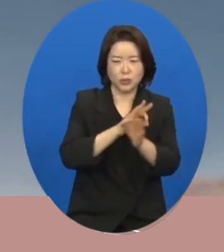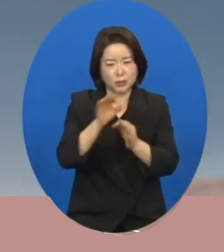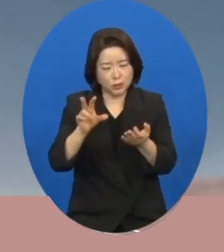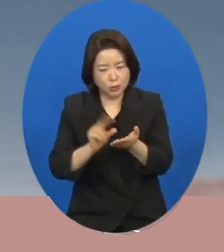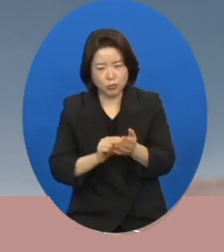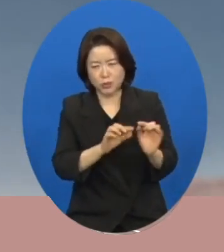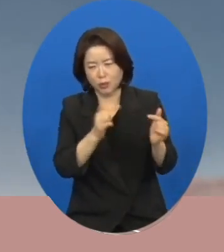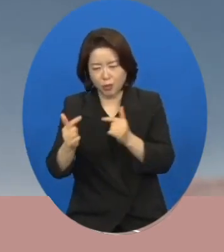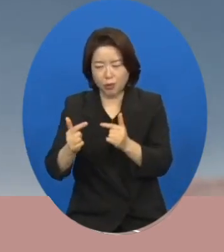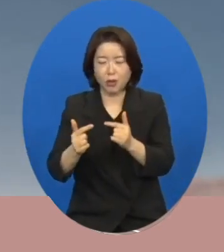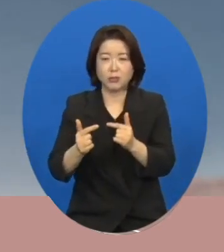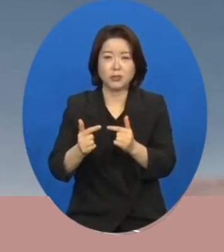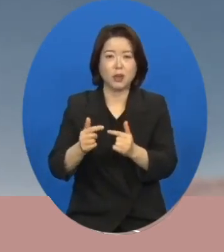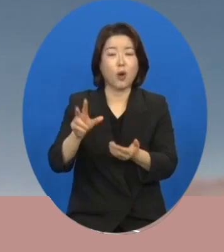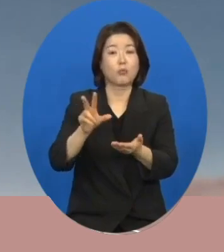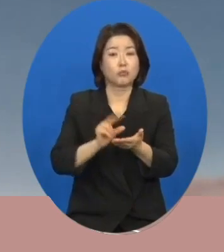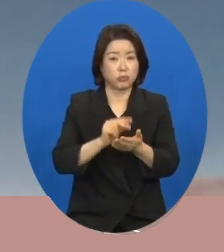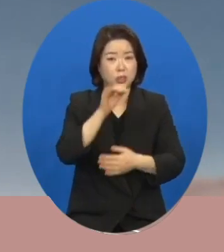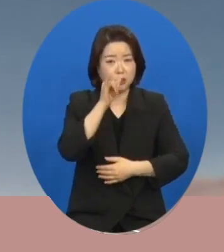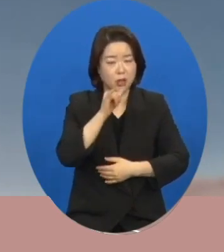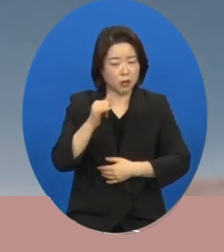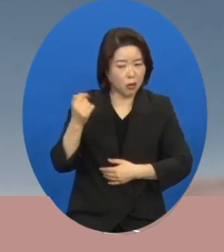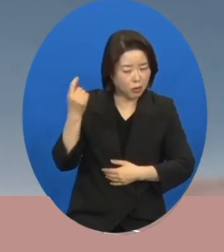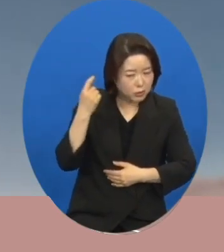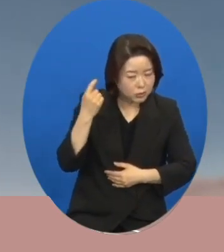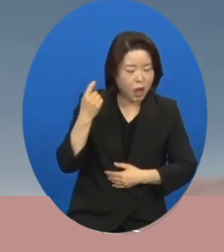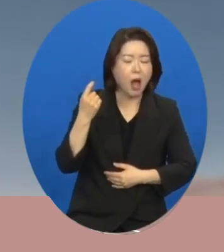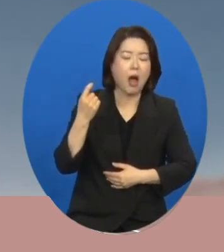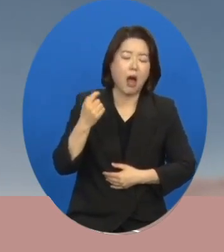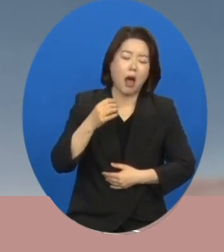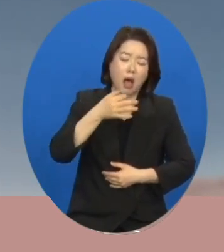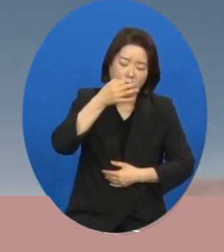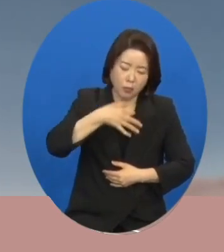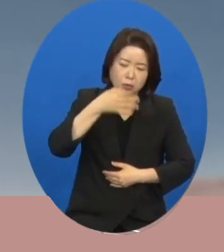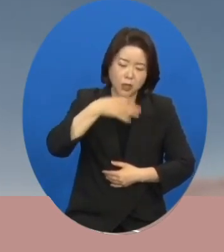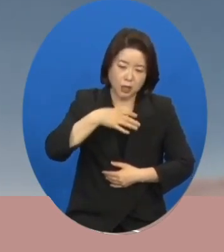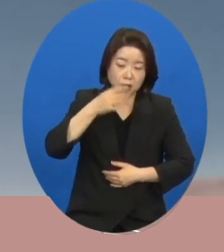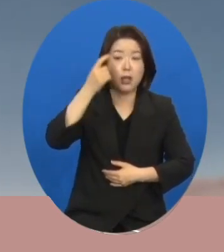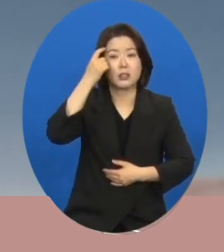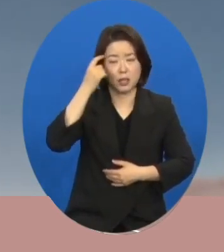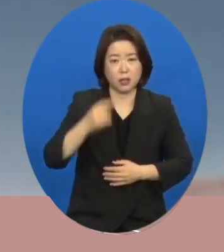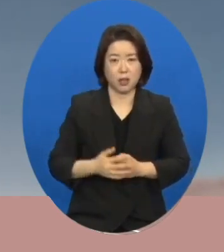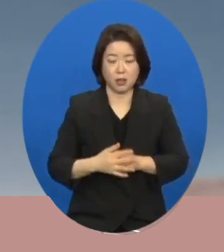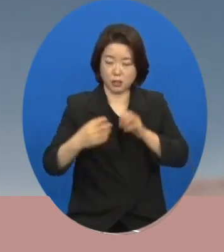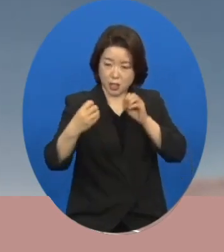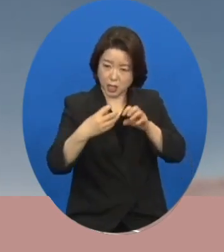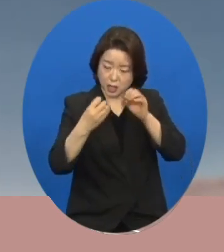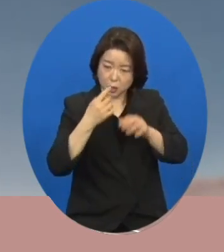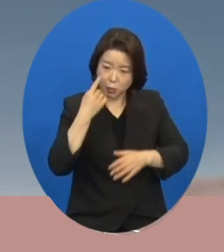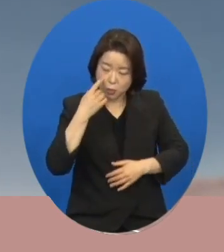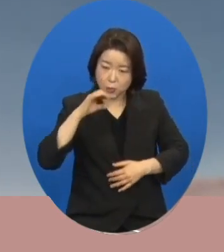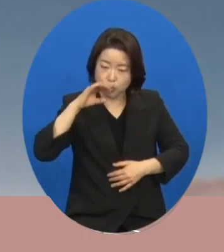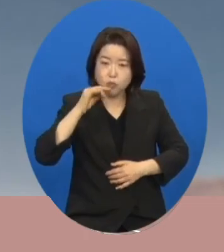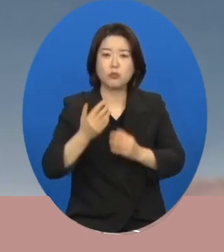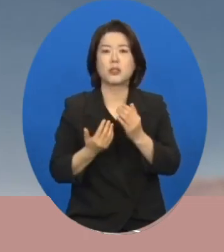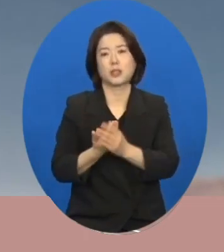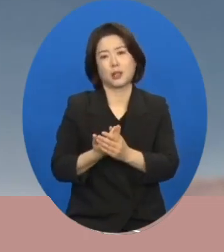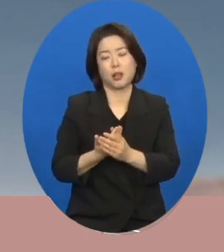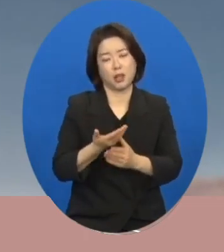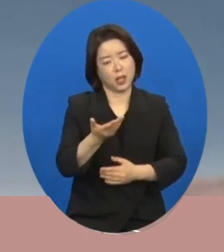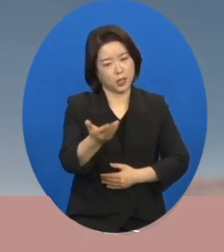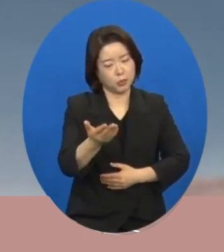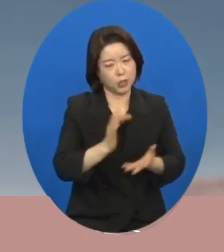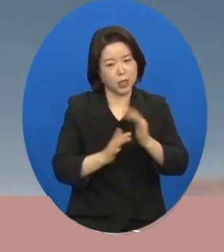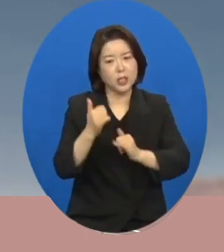너무 힘드시겠다는 마음이 들었습니다 근데 이제 대화를 하다 보니까 궁금한 것이 이분에게 예수님이